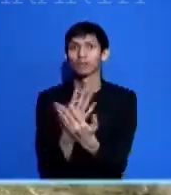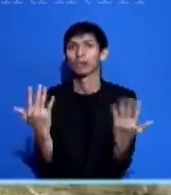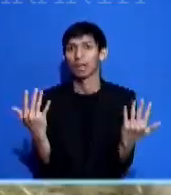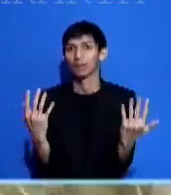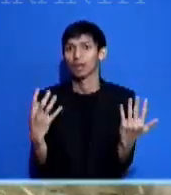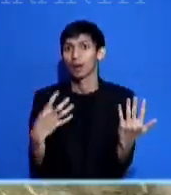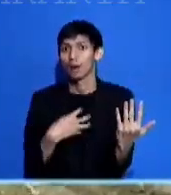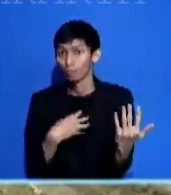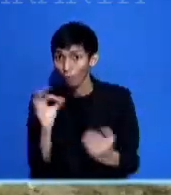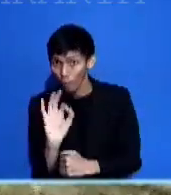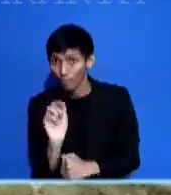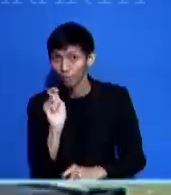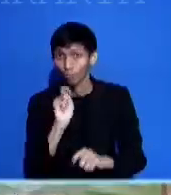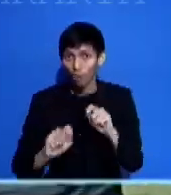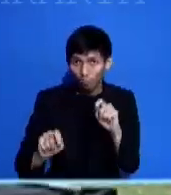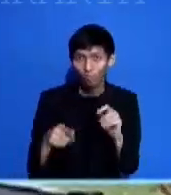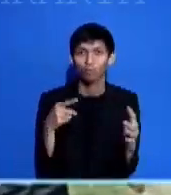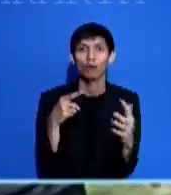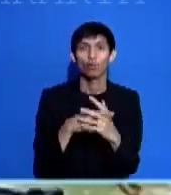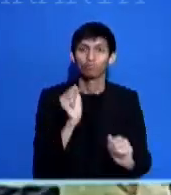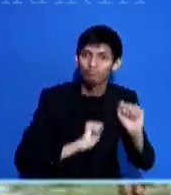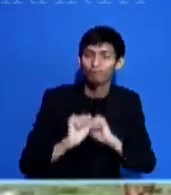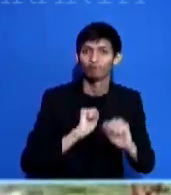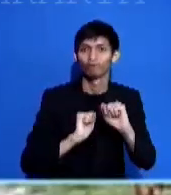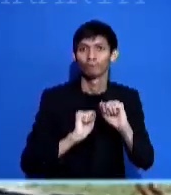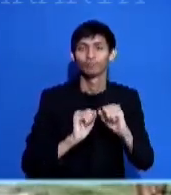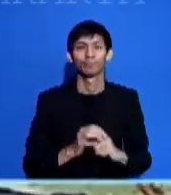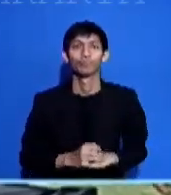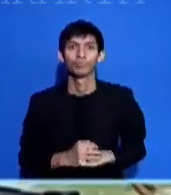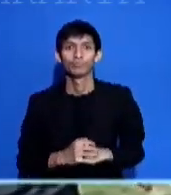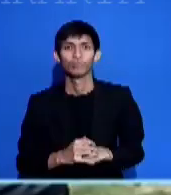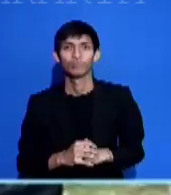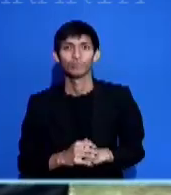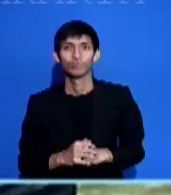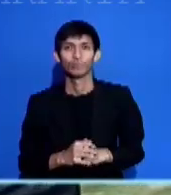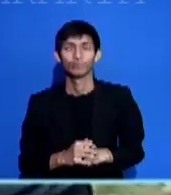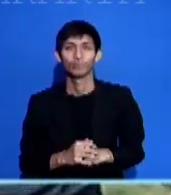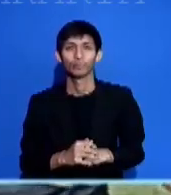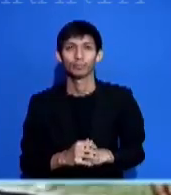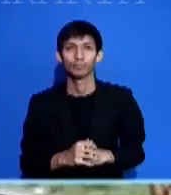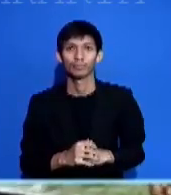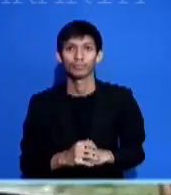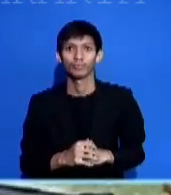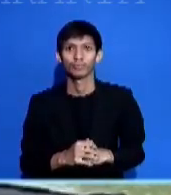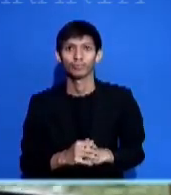hak pilih melakukan pencoblosan. Demikian Agung Nugroho dan Arif Heriawan, TVRI Yogyakarta melaporkan.